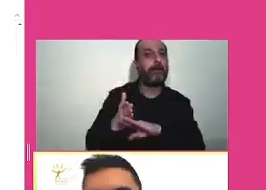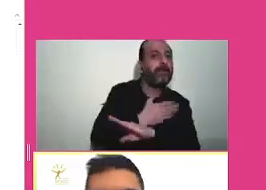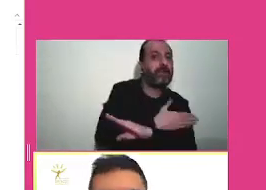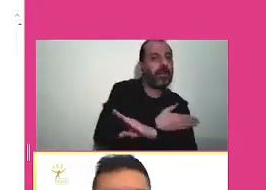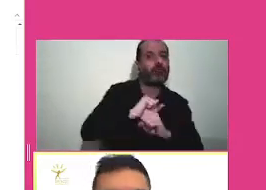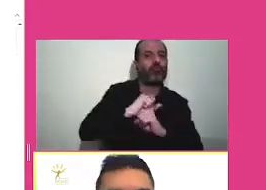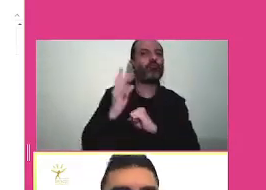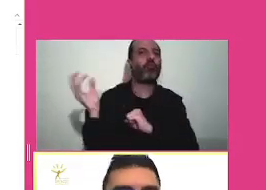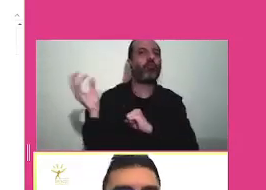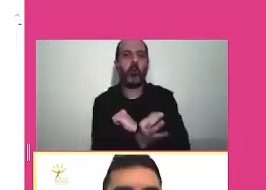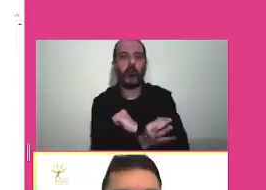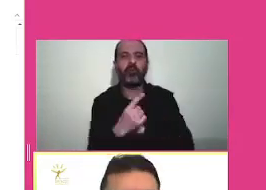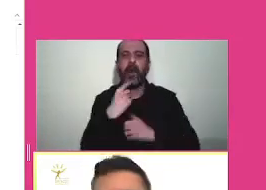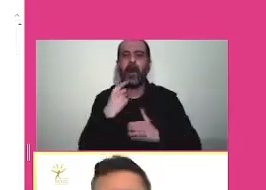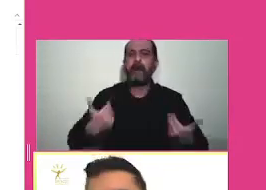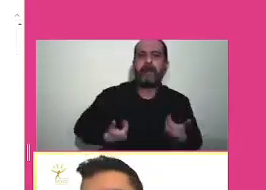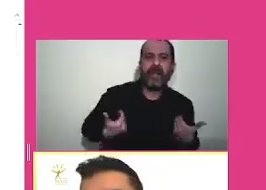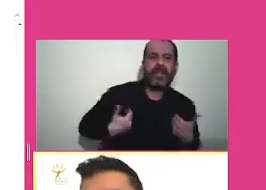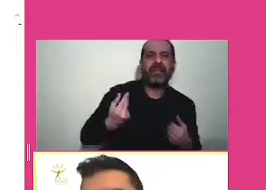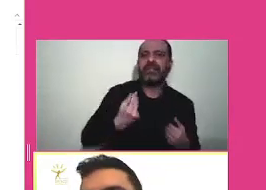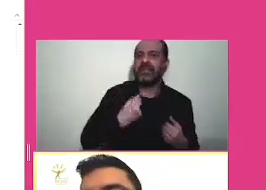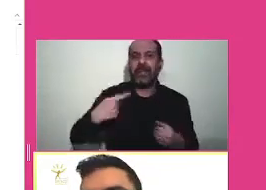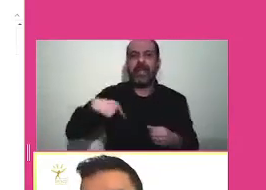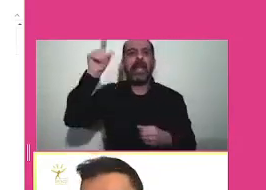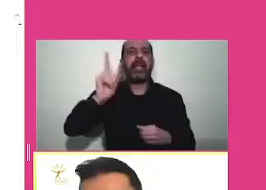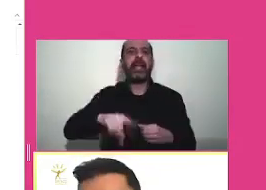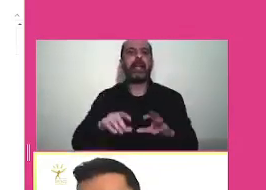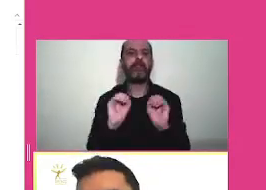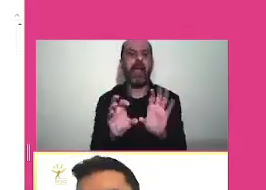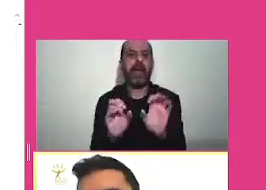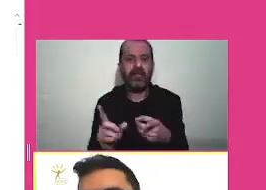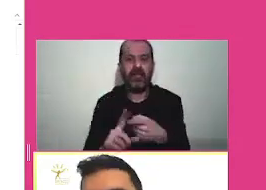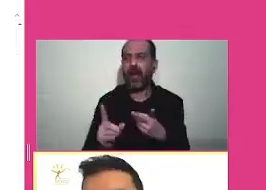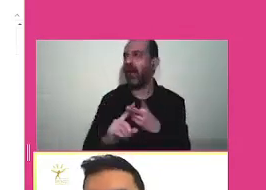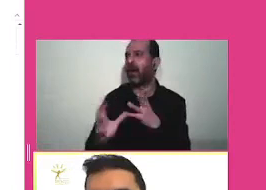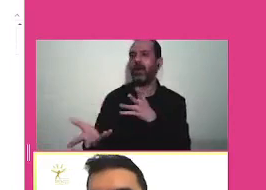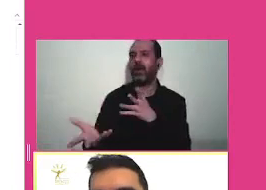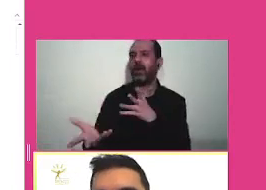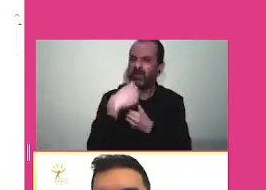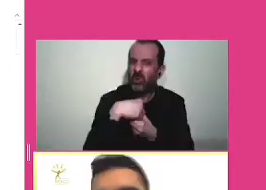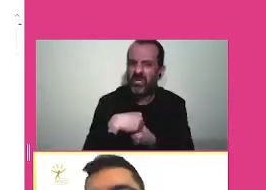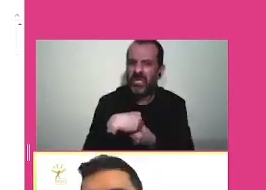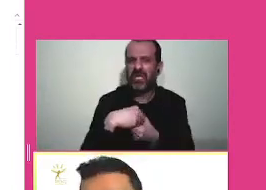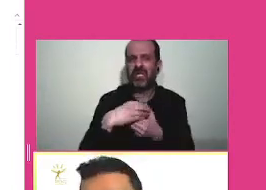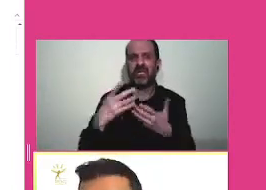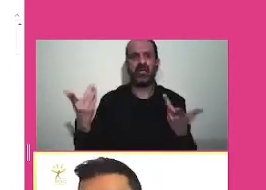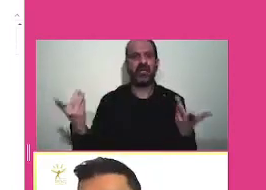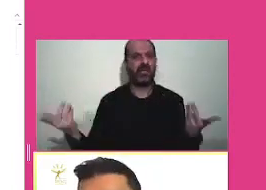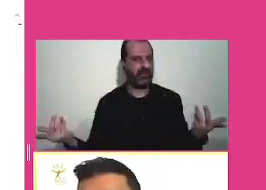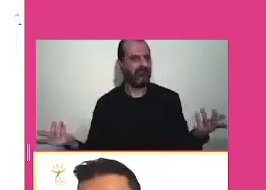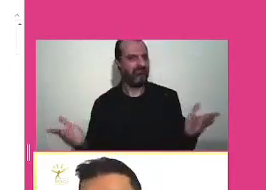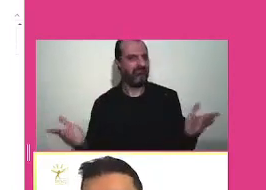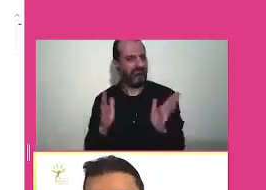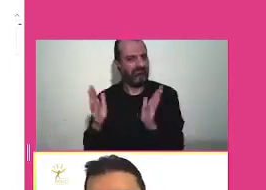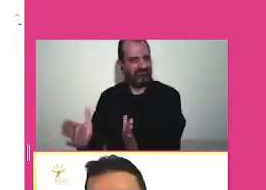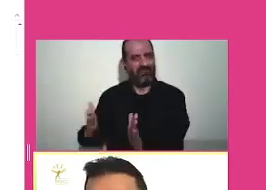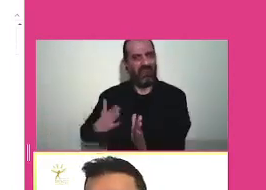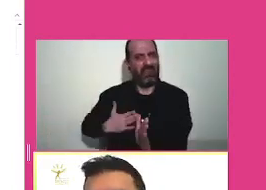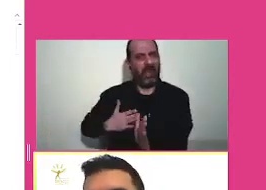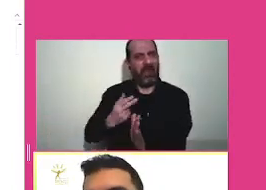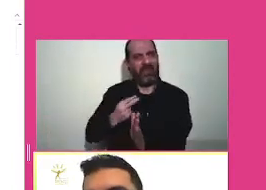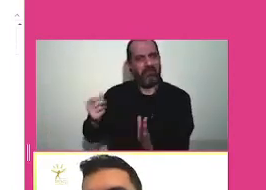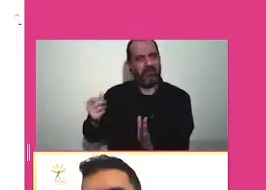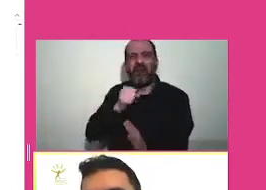Σκεφτόμασταν ημερίδες, συμμετοχή, γιατί αυτό αγαπάμε, ειδικά όταν μιλάμε για το δικό μας κομμάτι που έχει να κάνει με την τρίτη